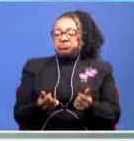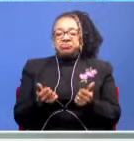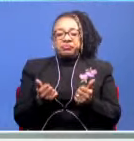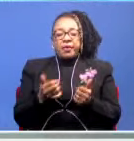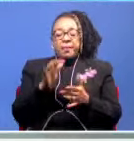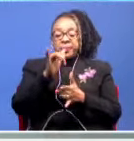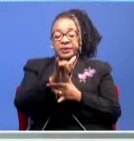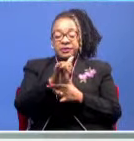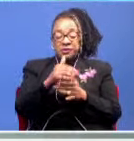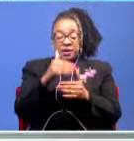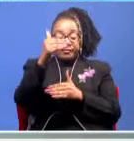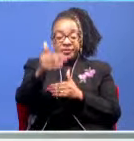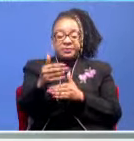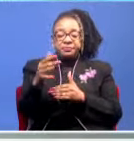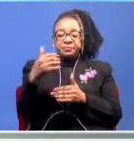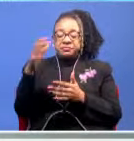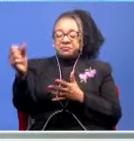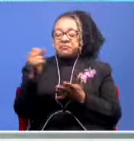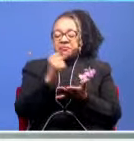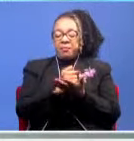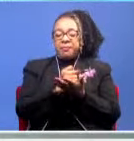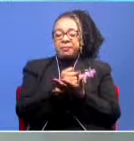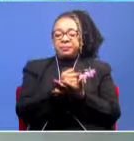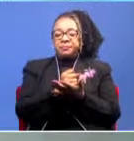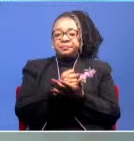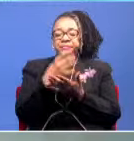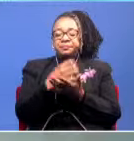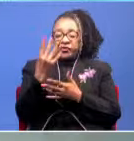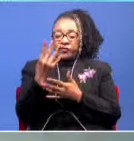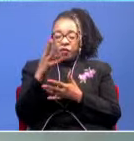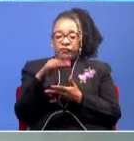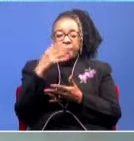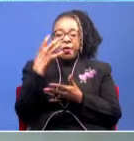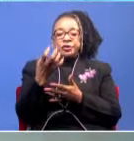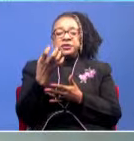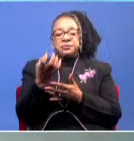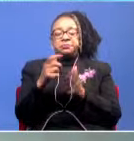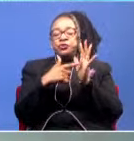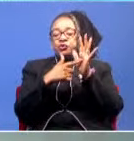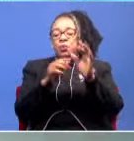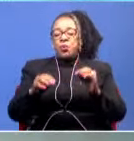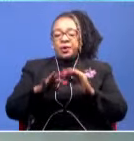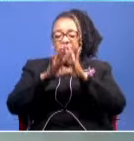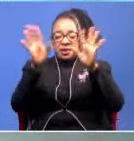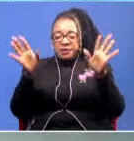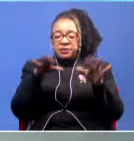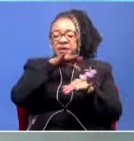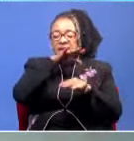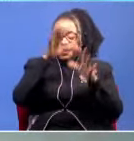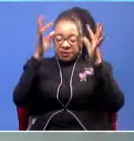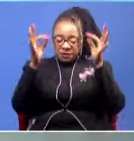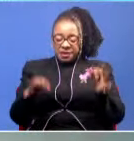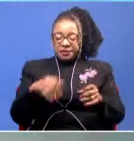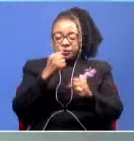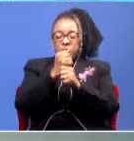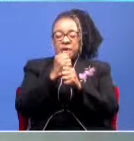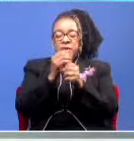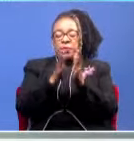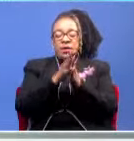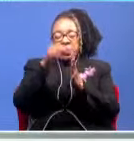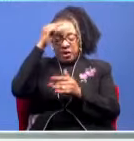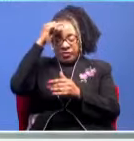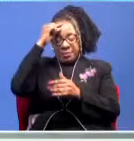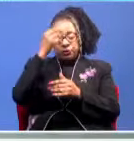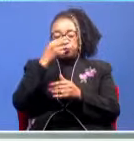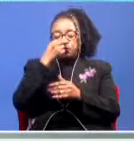ya uteuzi wa mawaziri wanne kutoka chama hicho, ikiwa ni ishara kuwa Raila Odinga ameamua kufanya kazi na serikali ya Rais William Ruto. Je,